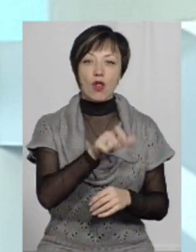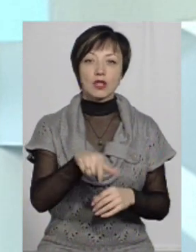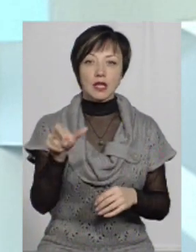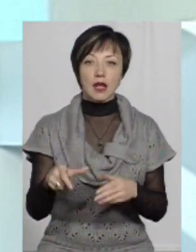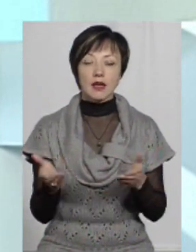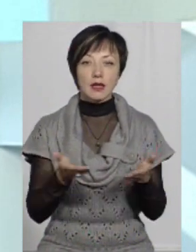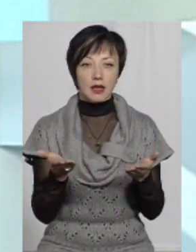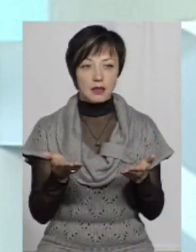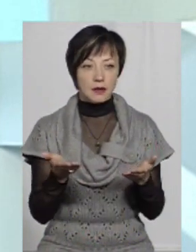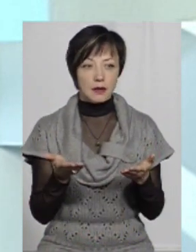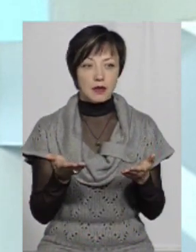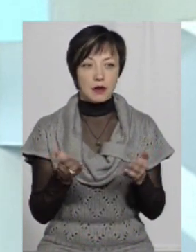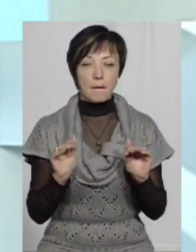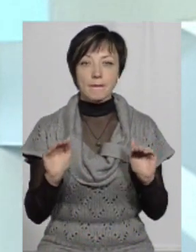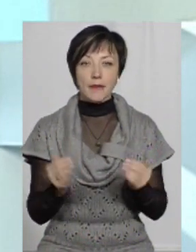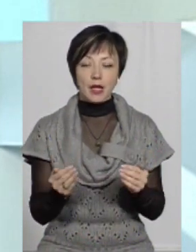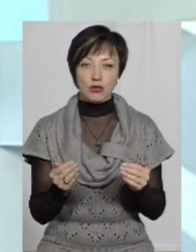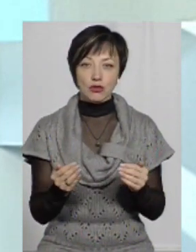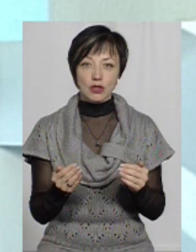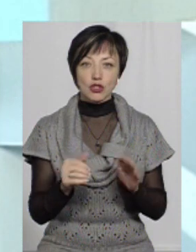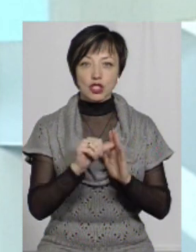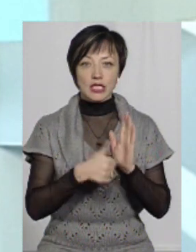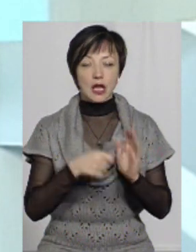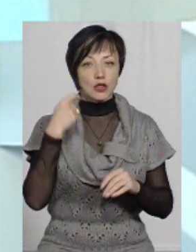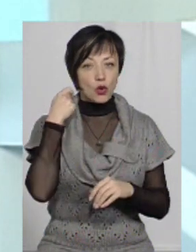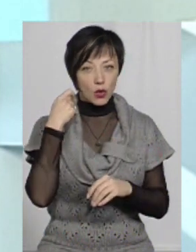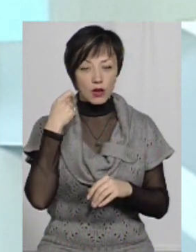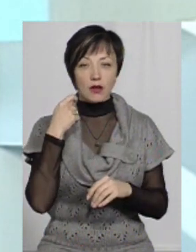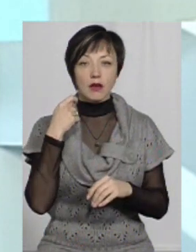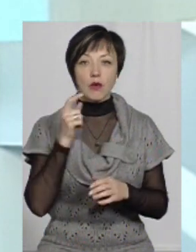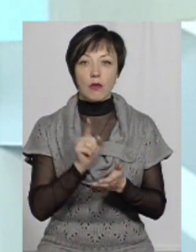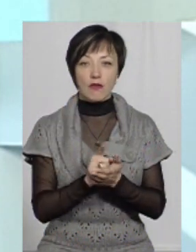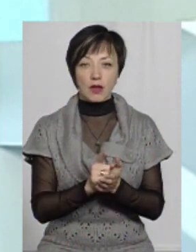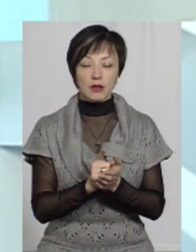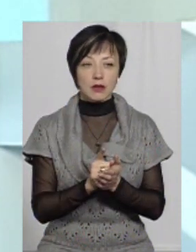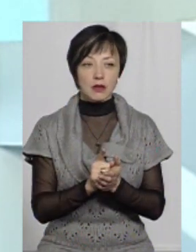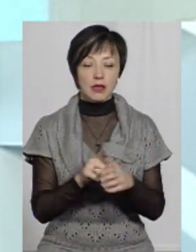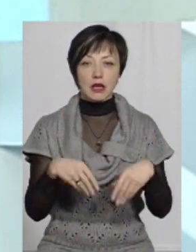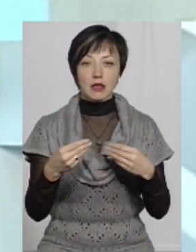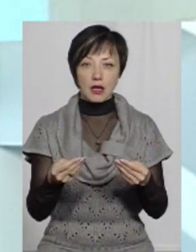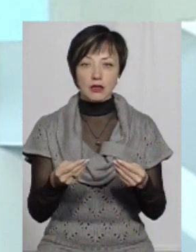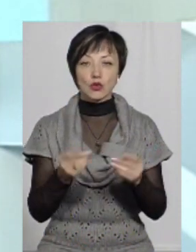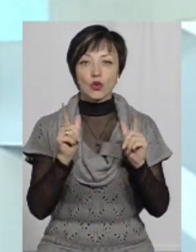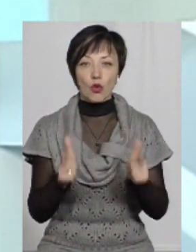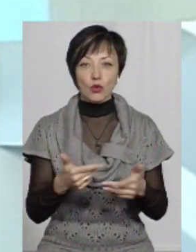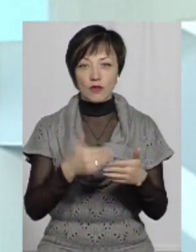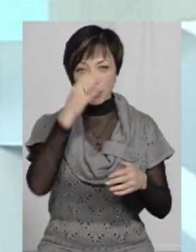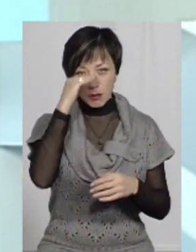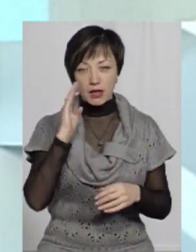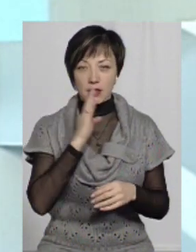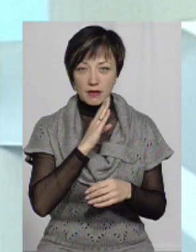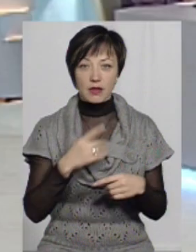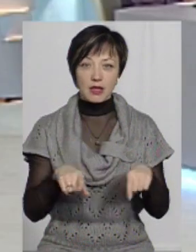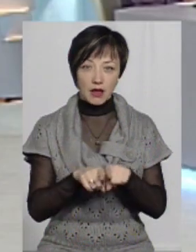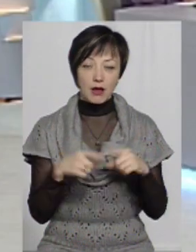які ну, менше 16 років, вони повинні надати згоду від батьків.